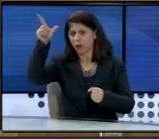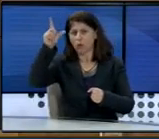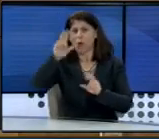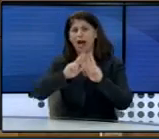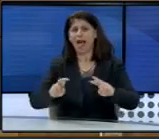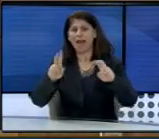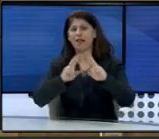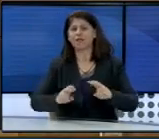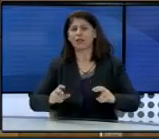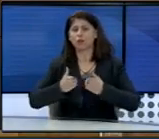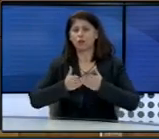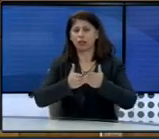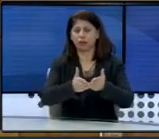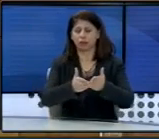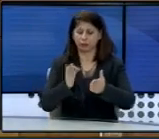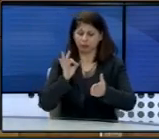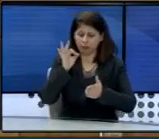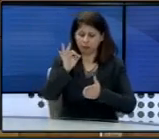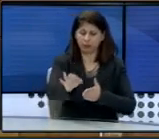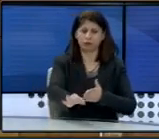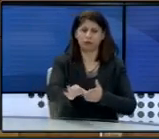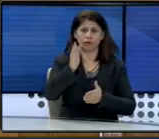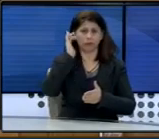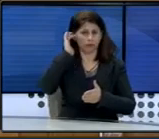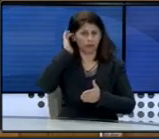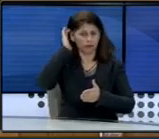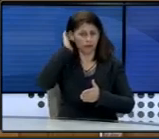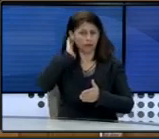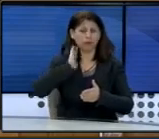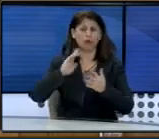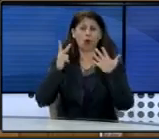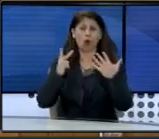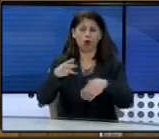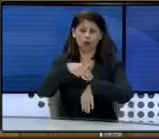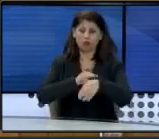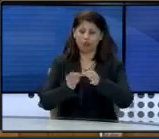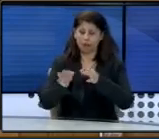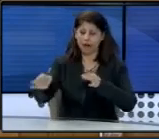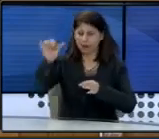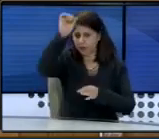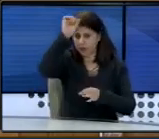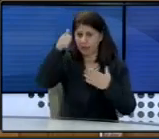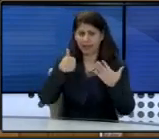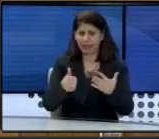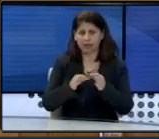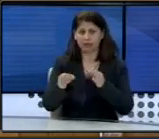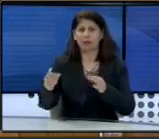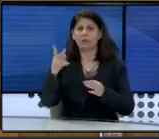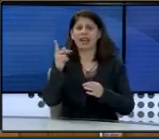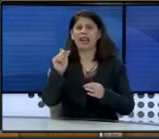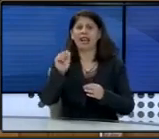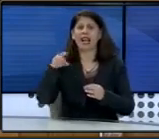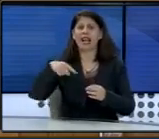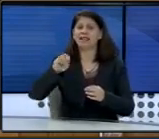πλοίου, όταν είχε φτάσει μάλιστα 8 ναυτικά μίλια από τη Ρόδο και 6 ναυτικά μίλια από το